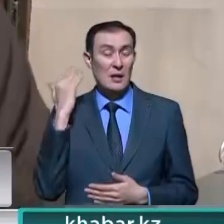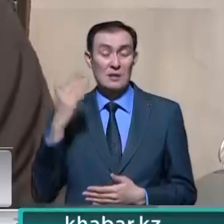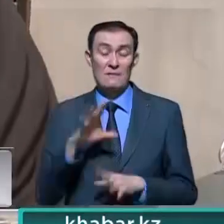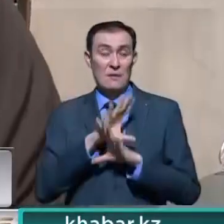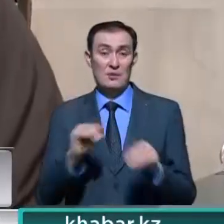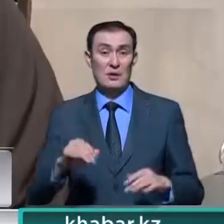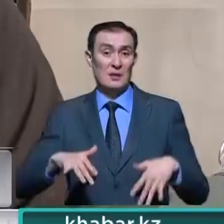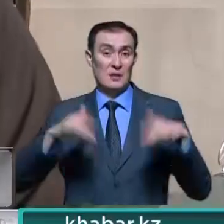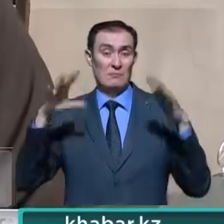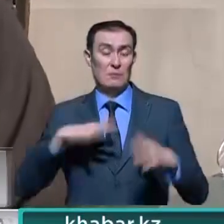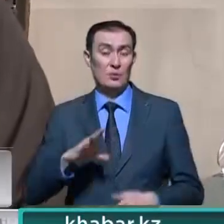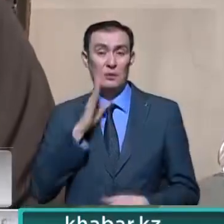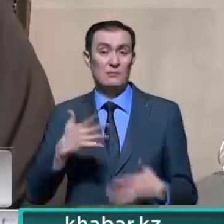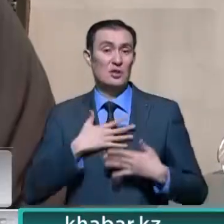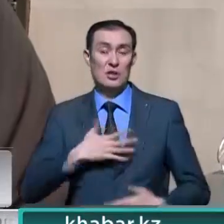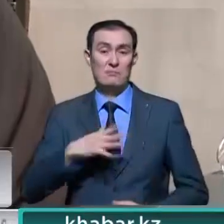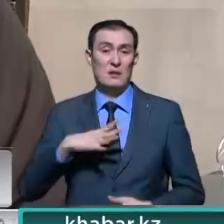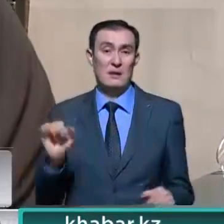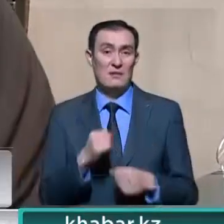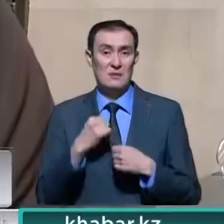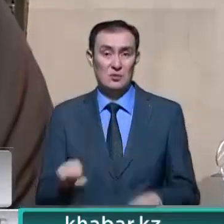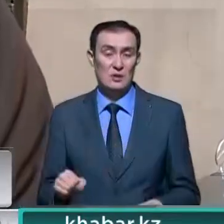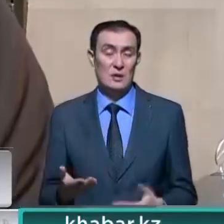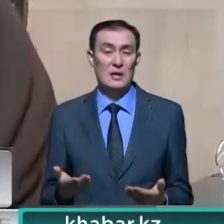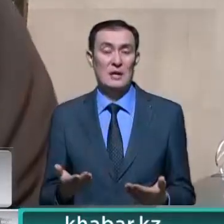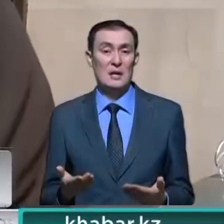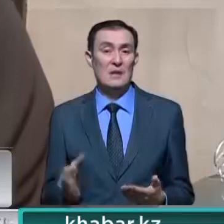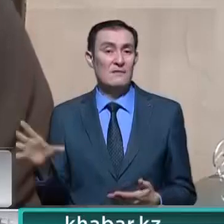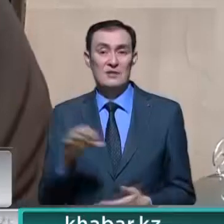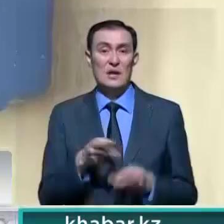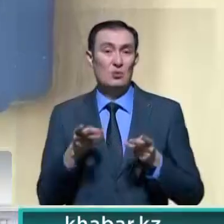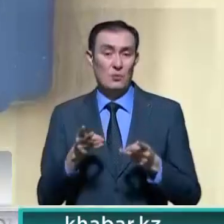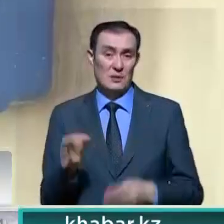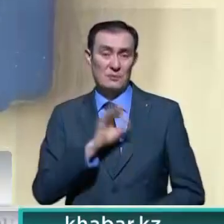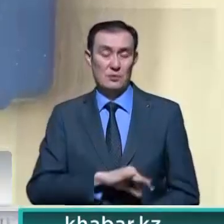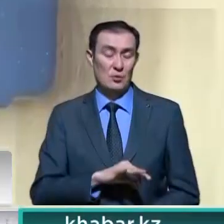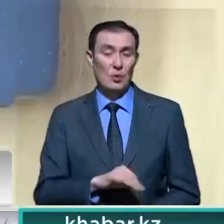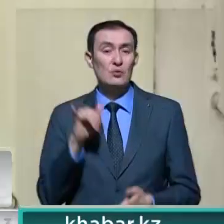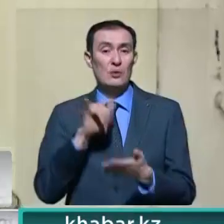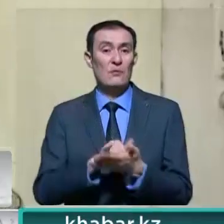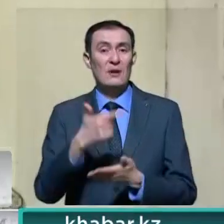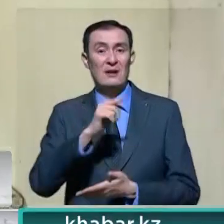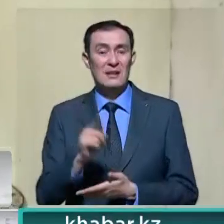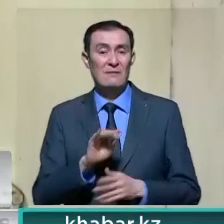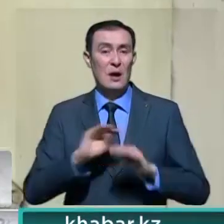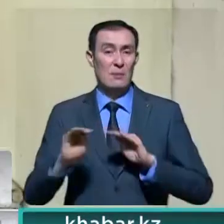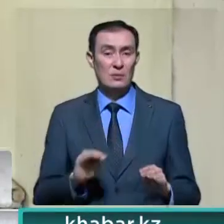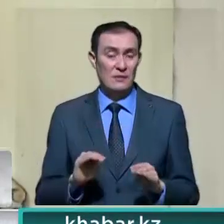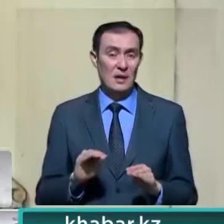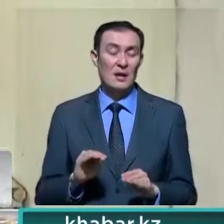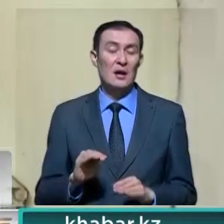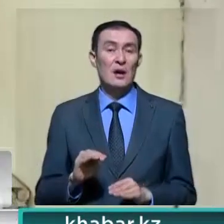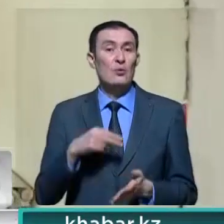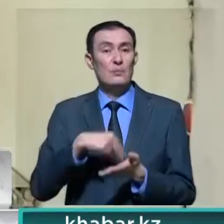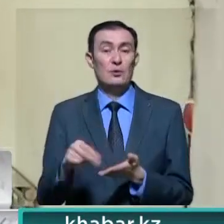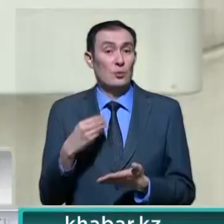вообще дым. Дышать невозможно было. Все топят здесь. Однако установка газового оборудования по карману немногим.